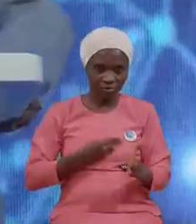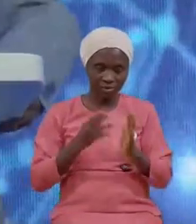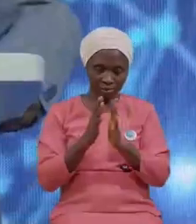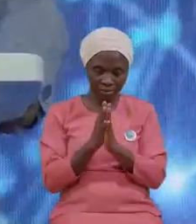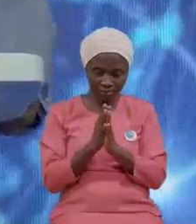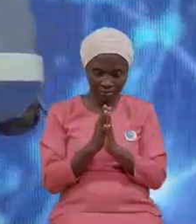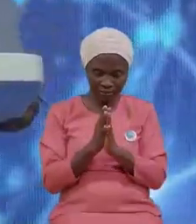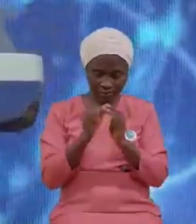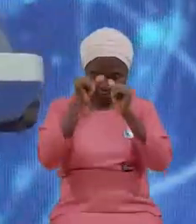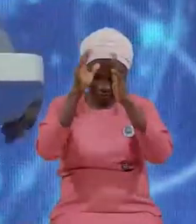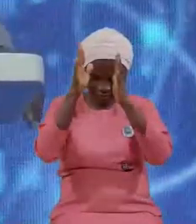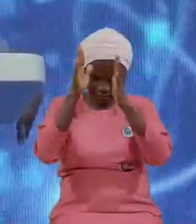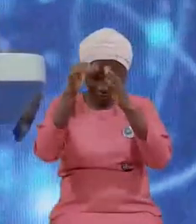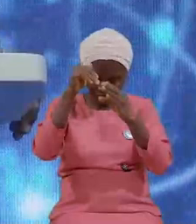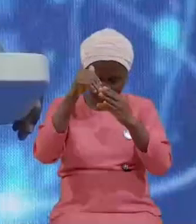Père céleste,